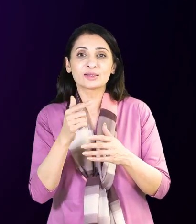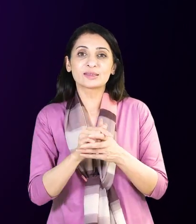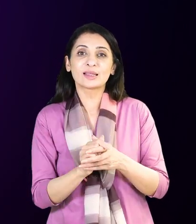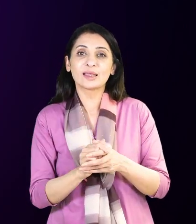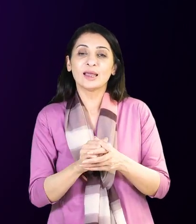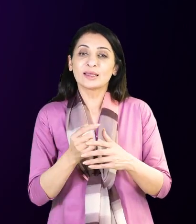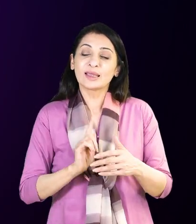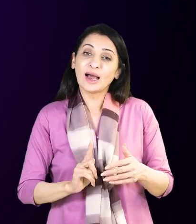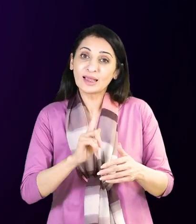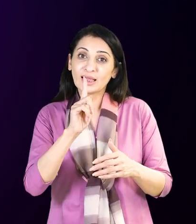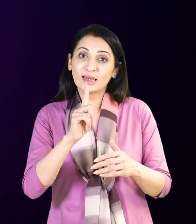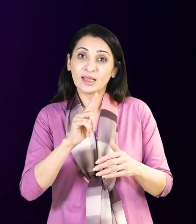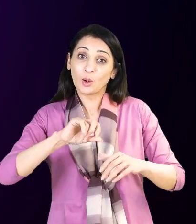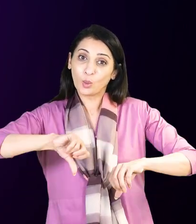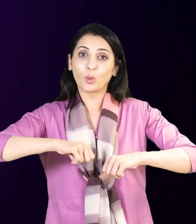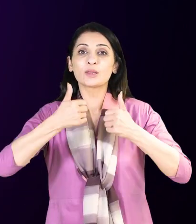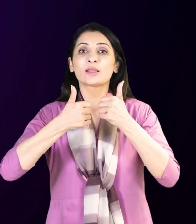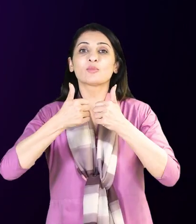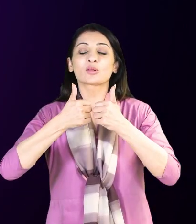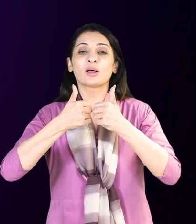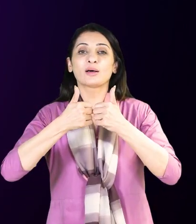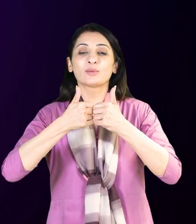बेस्ड था ऑन इंडिविजुअलिज्म।